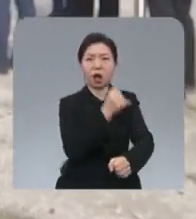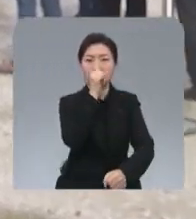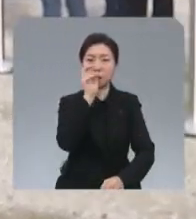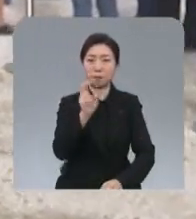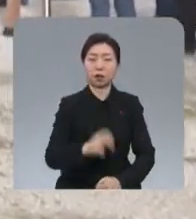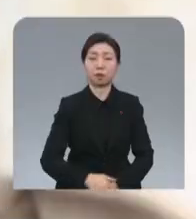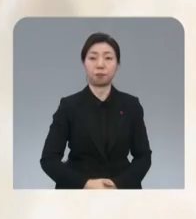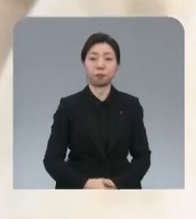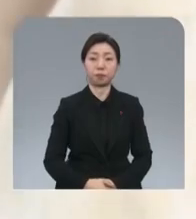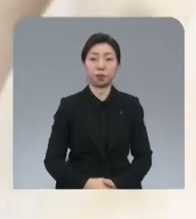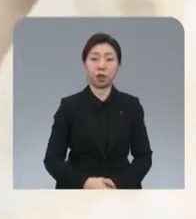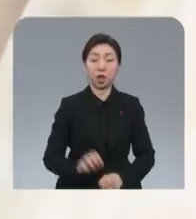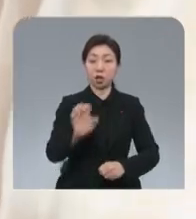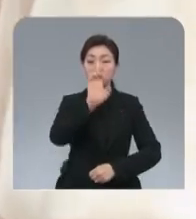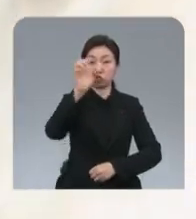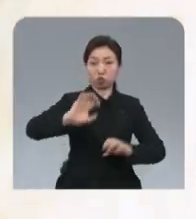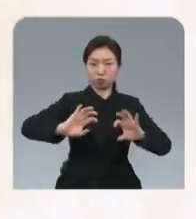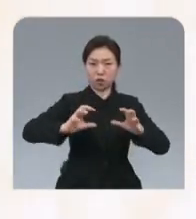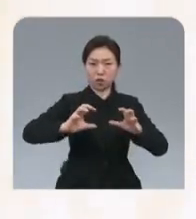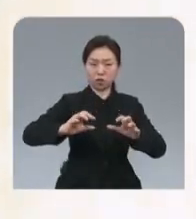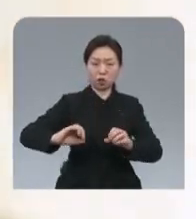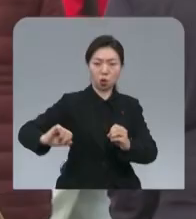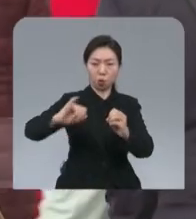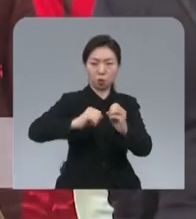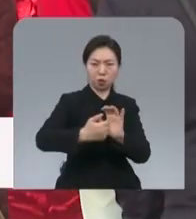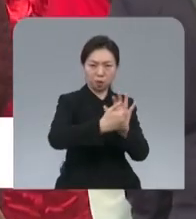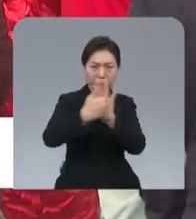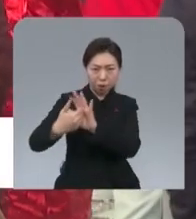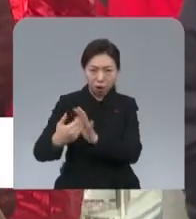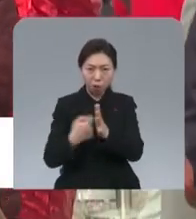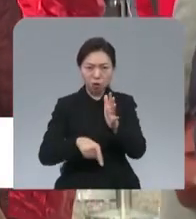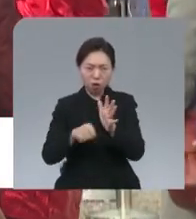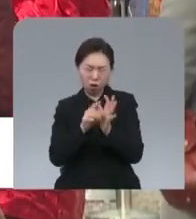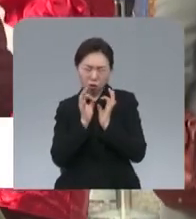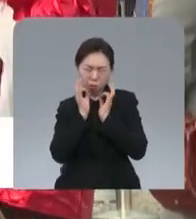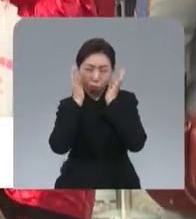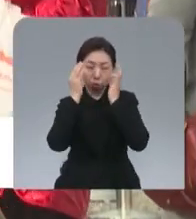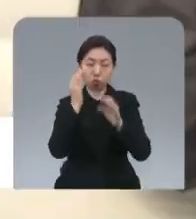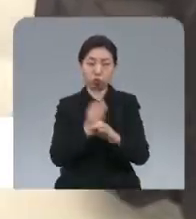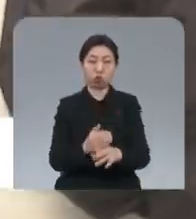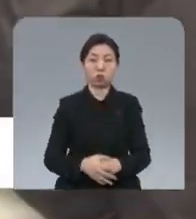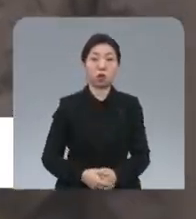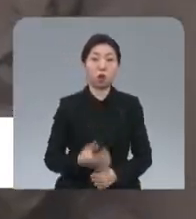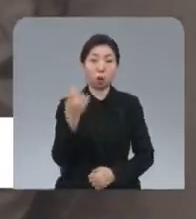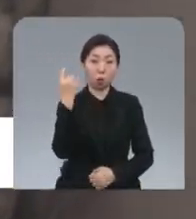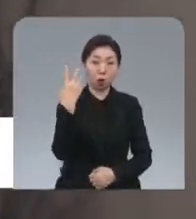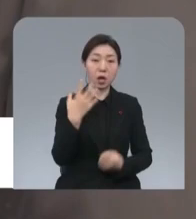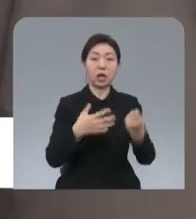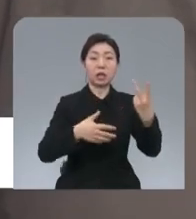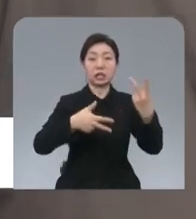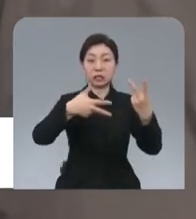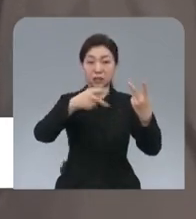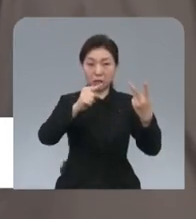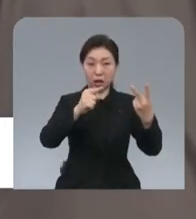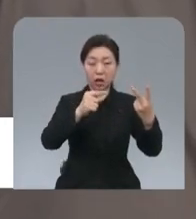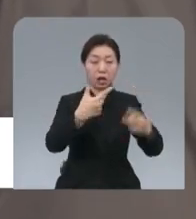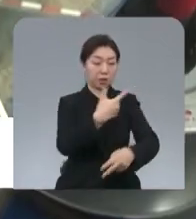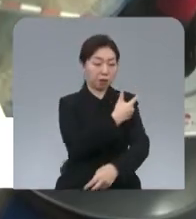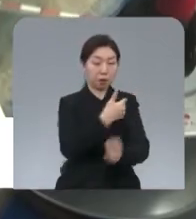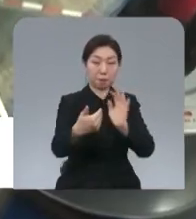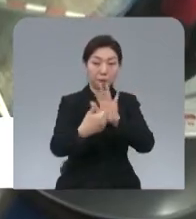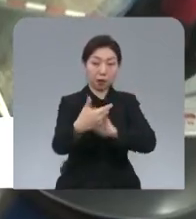위해 총력전에 나섰습니다. 독일은 2차 접종 뒤 6개월 이후로 권고했던 3차 접종